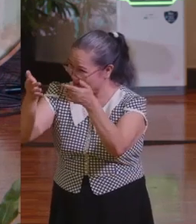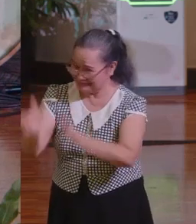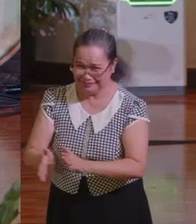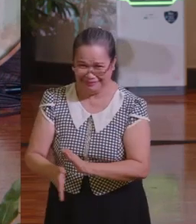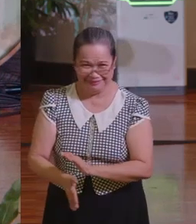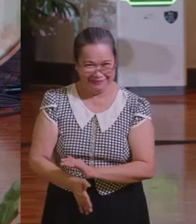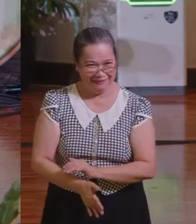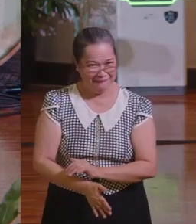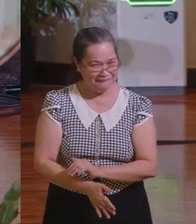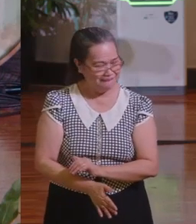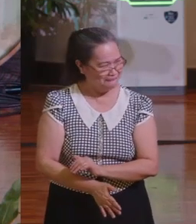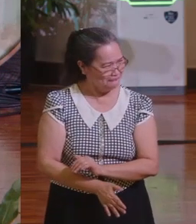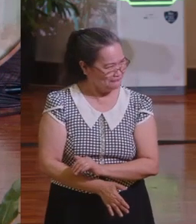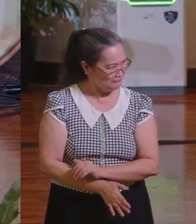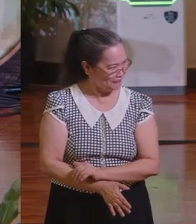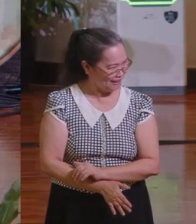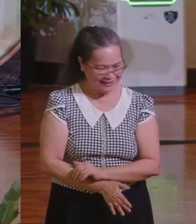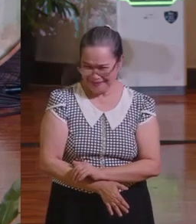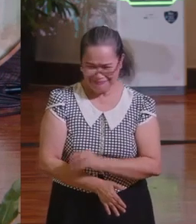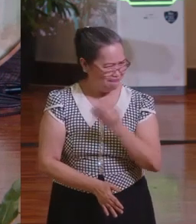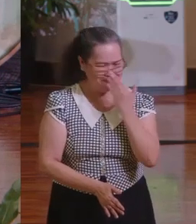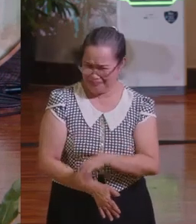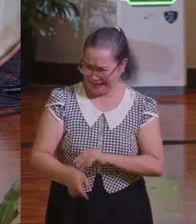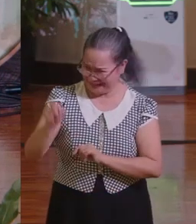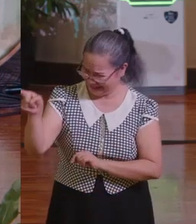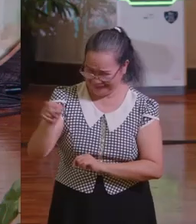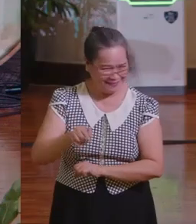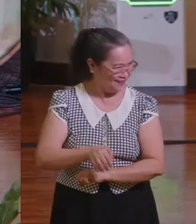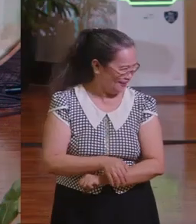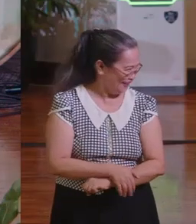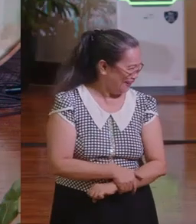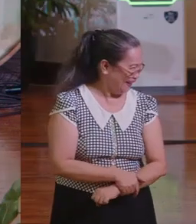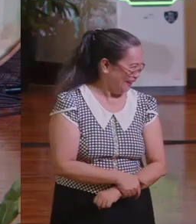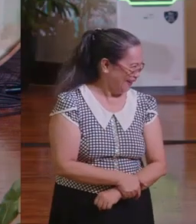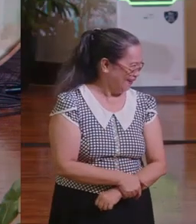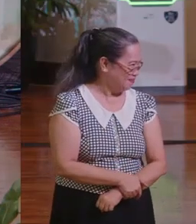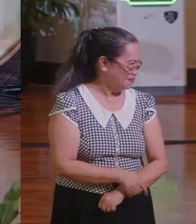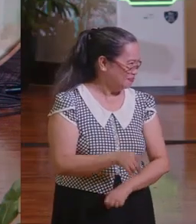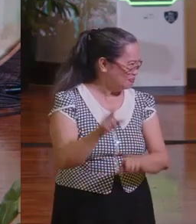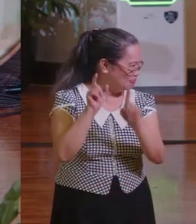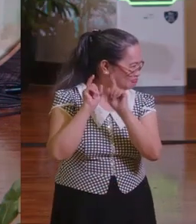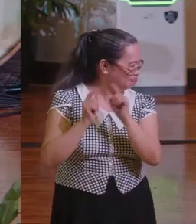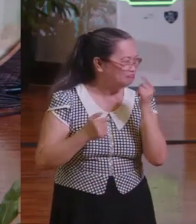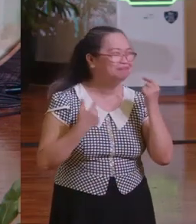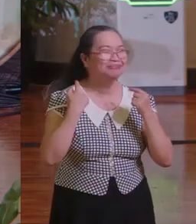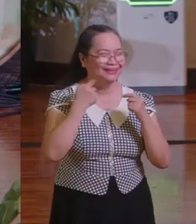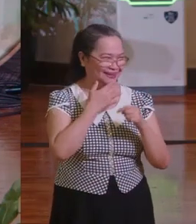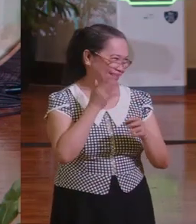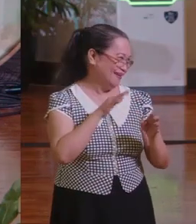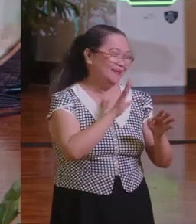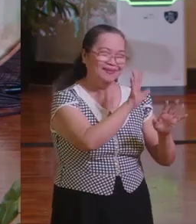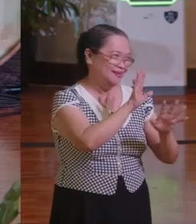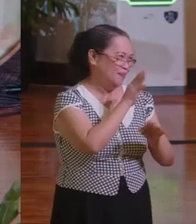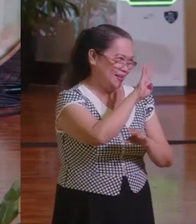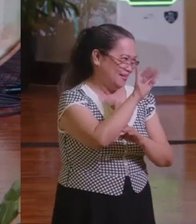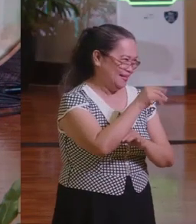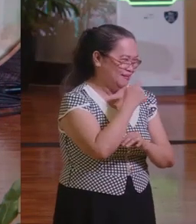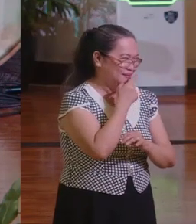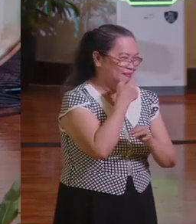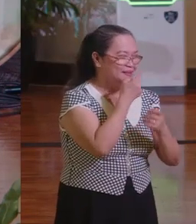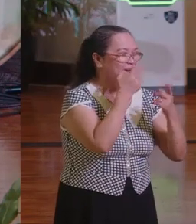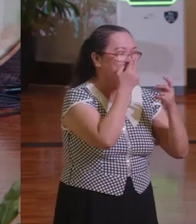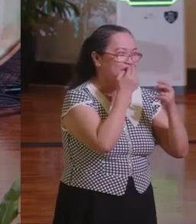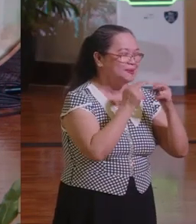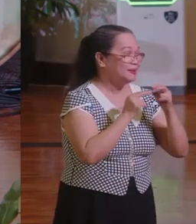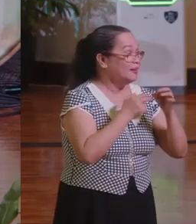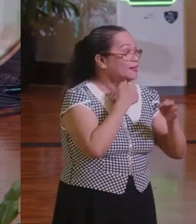Gentle naman eh. Pero sa laula ka eh. So, pagka nilapitan mo ganon at sabi niya, hindi naman